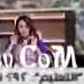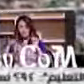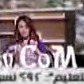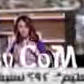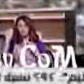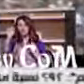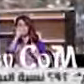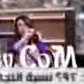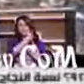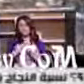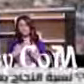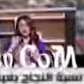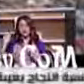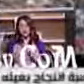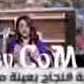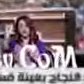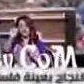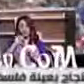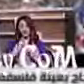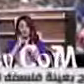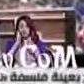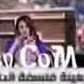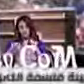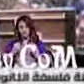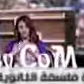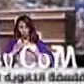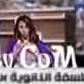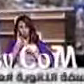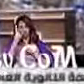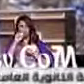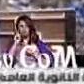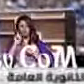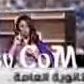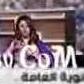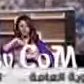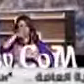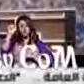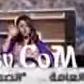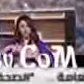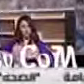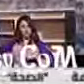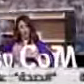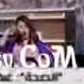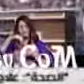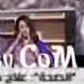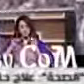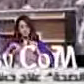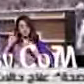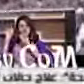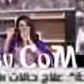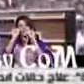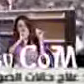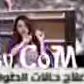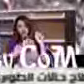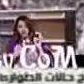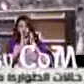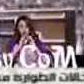وبالجميع وبين ابناء الوطن الواحد لا تسود الا السلميه